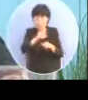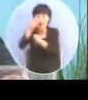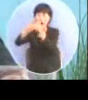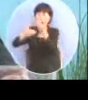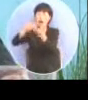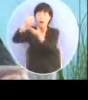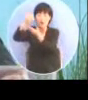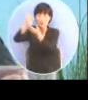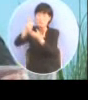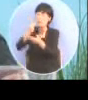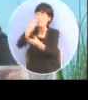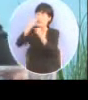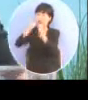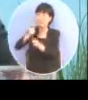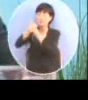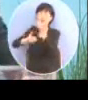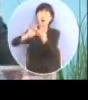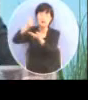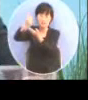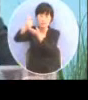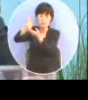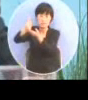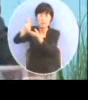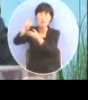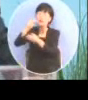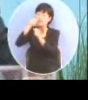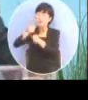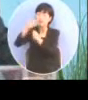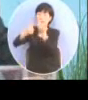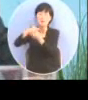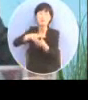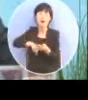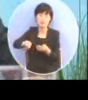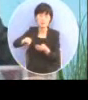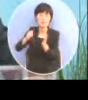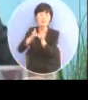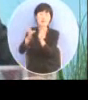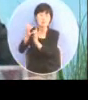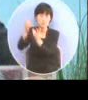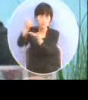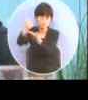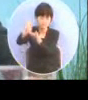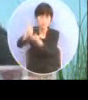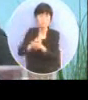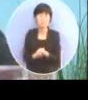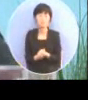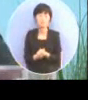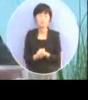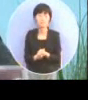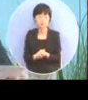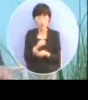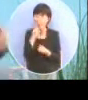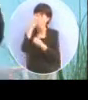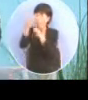Những tảng đó, đó không phải Đức Chúa Trời đâu, nhưng mà Đức Chúa Trời, Đức Chúa Trời hằng sống. Chúa Giêsu có phán thế này.